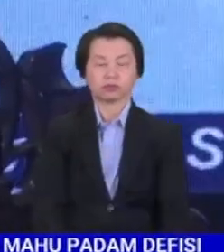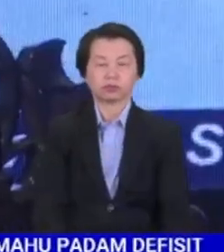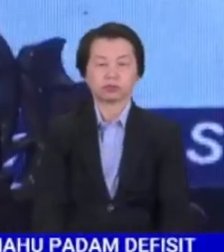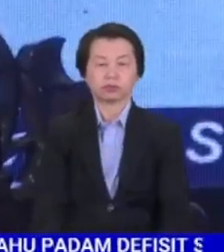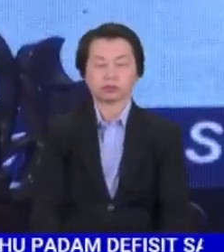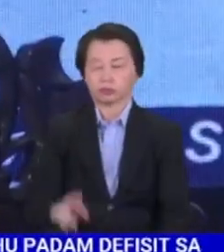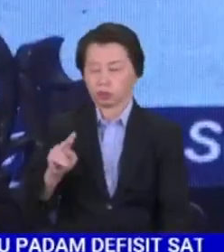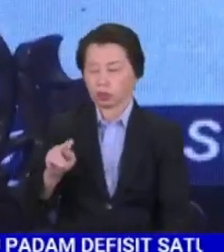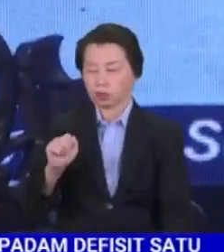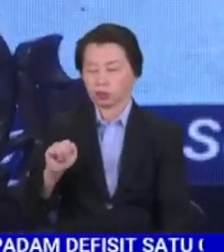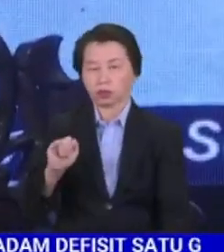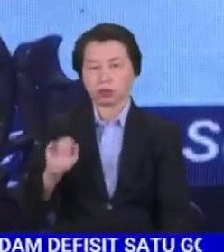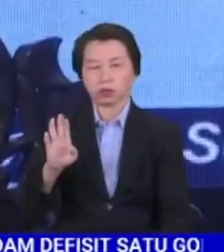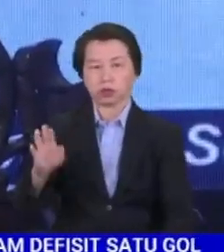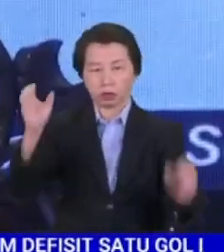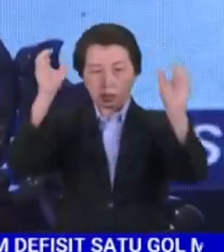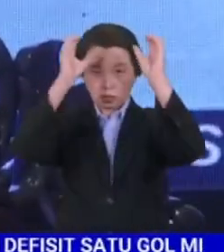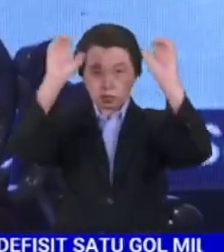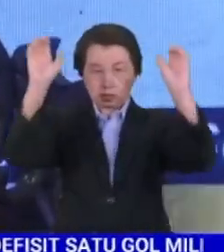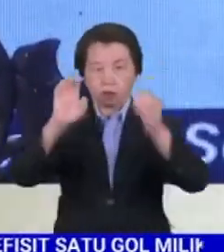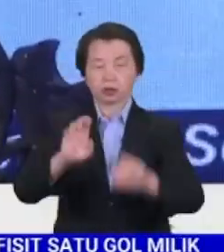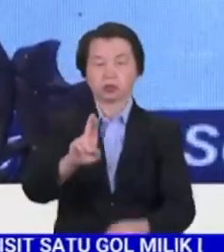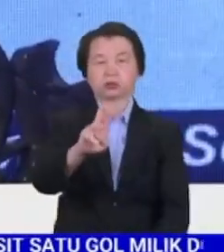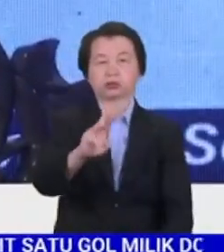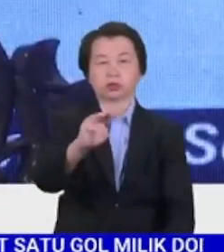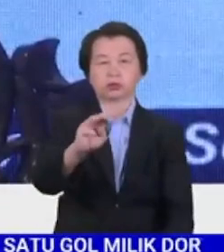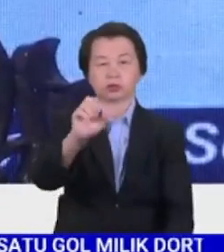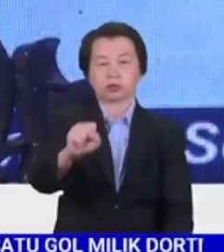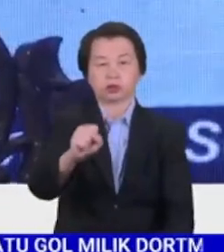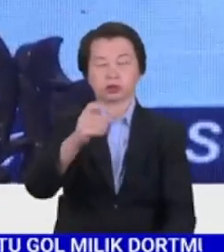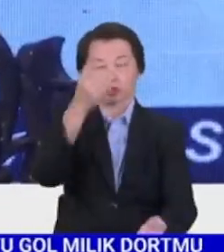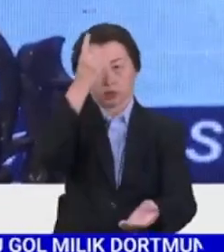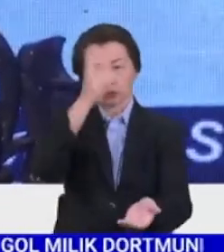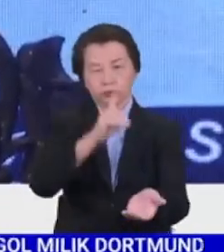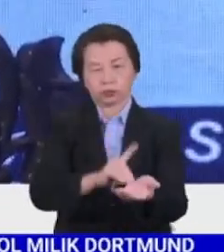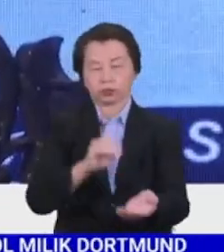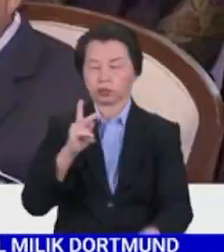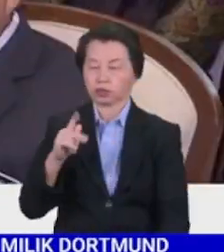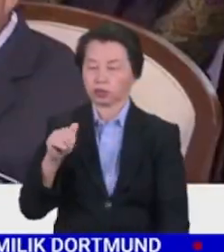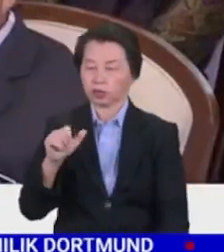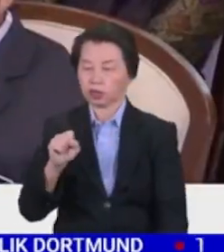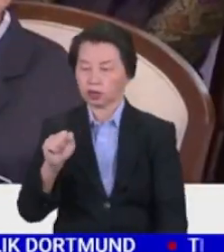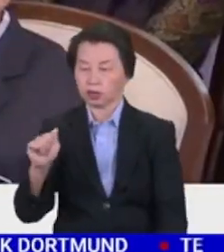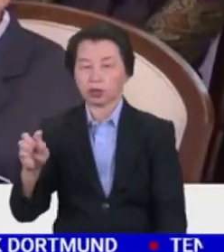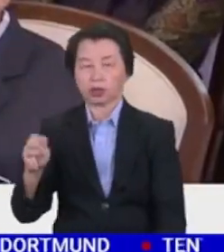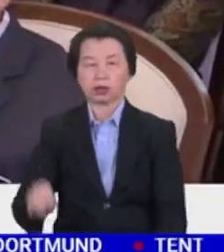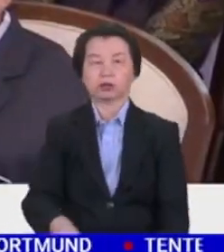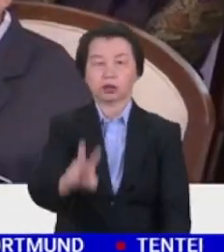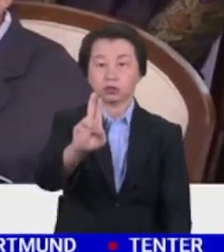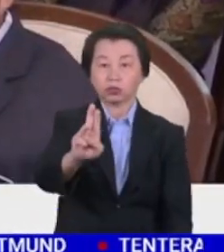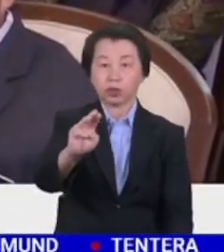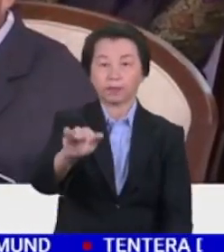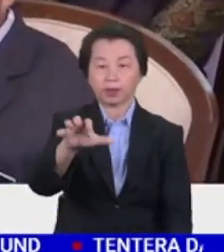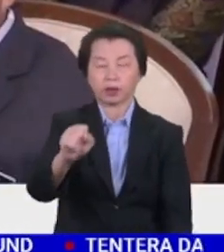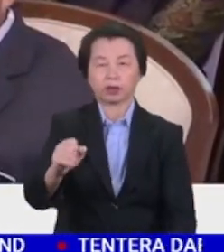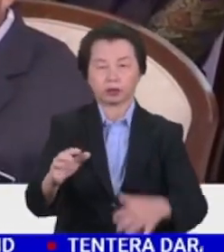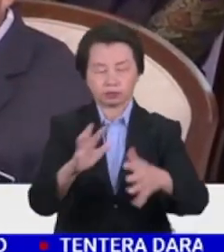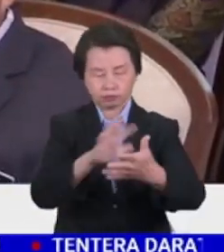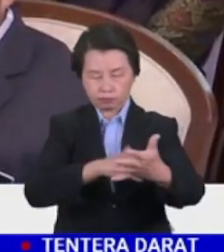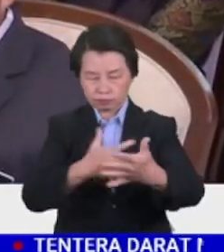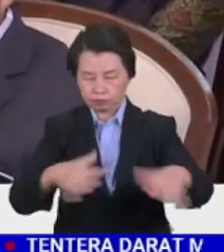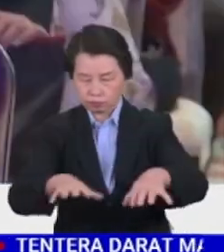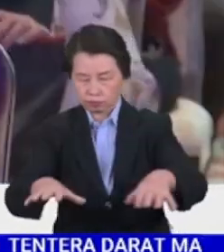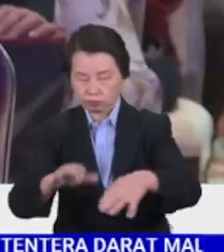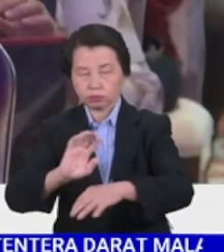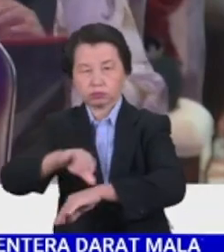Menurut Naib Chancellor Universiti Malaysia Sabah, Profesor Datuk Dr. Kasim Mansor, UMS juga sedang merangka dasar